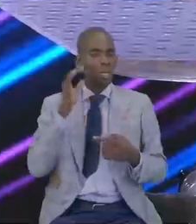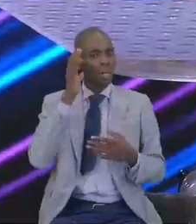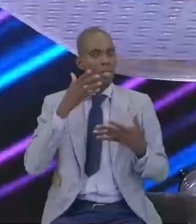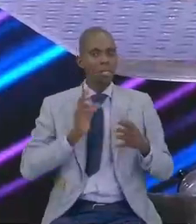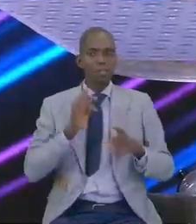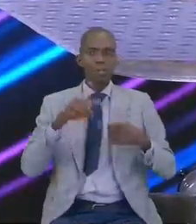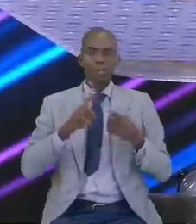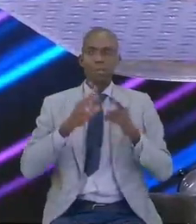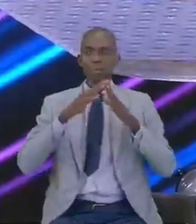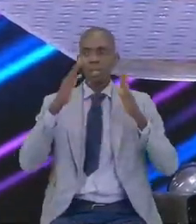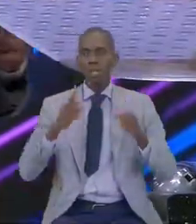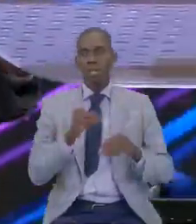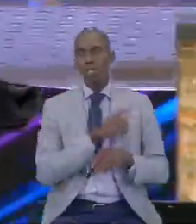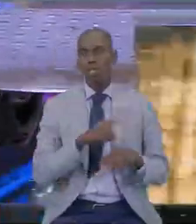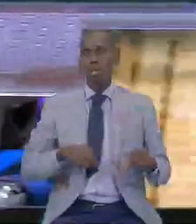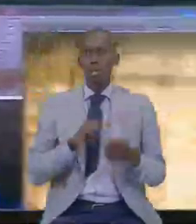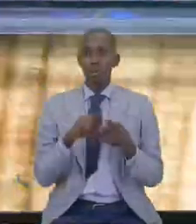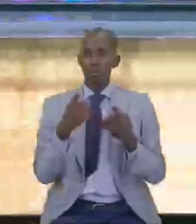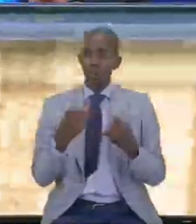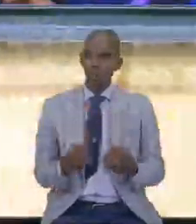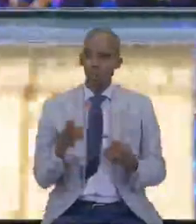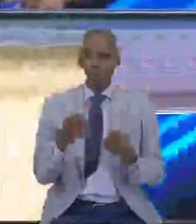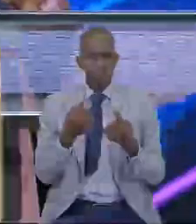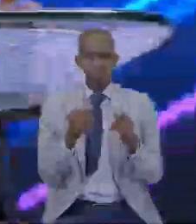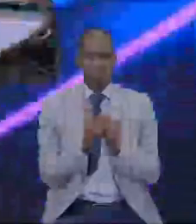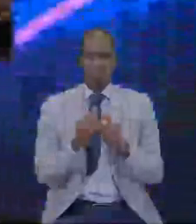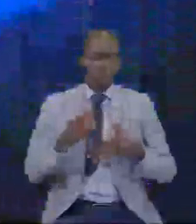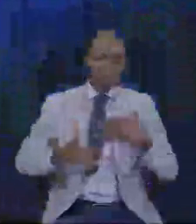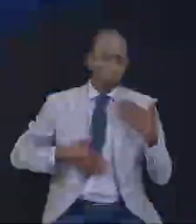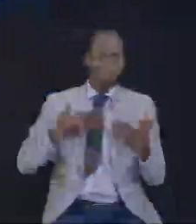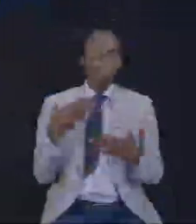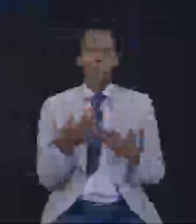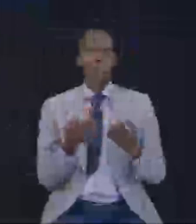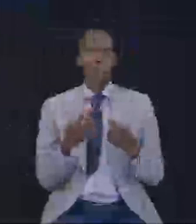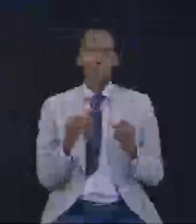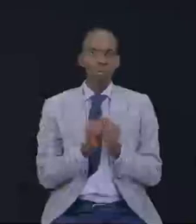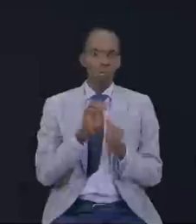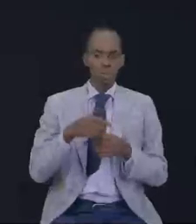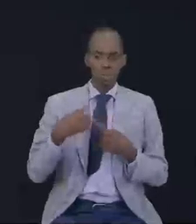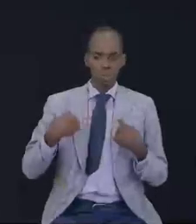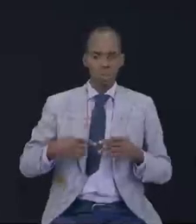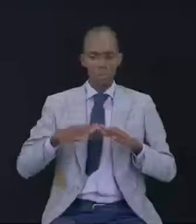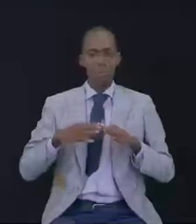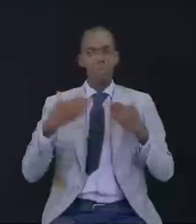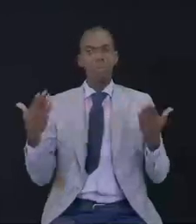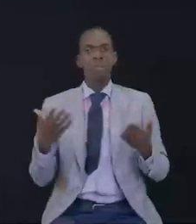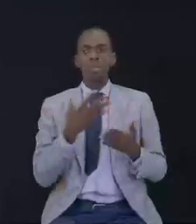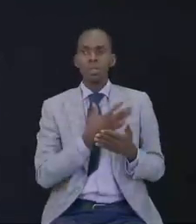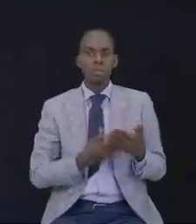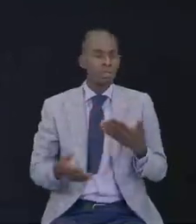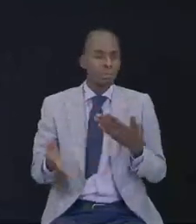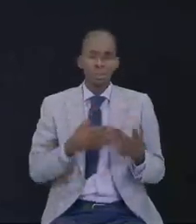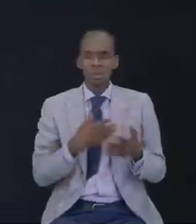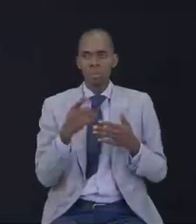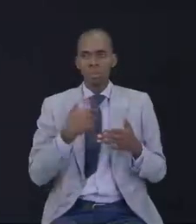venez, venez avec joie, venez avec attente, ou venez avec votre cœur ouvert. Et quel que soit ce que vous avez laissé